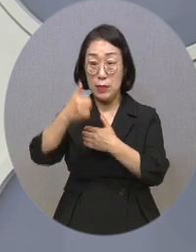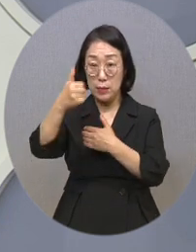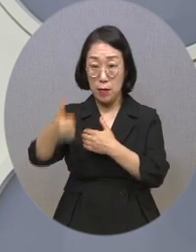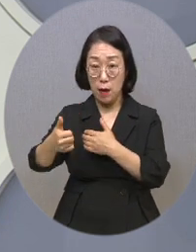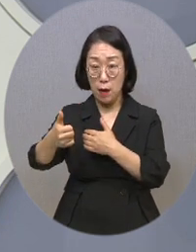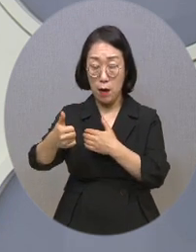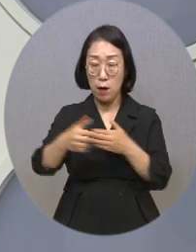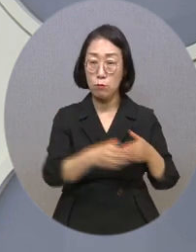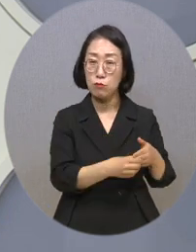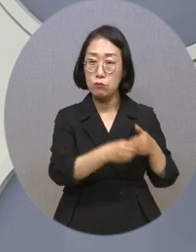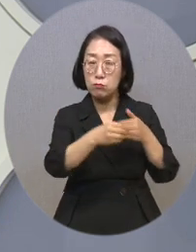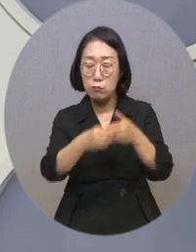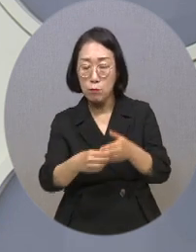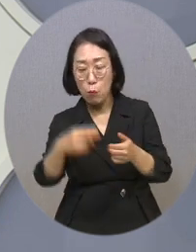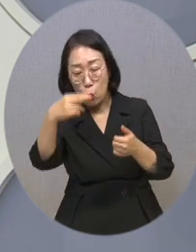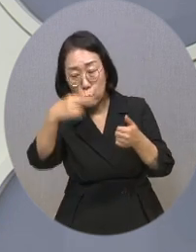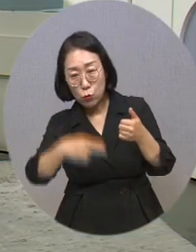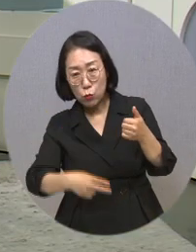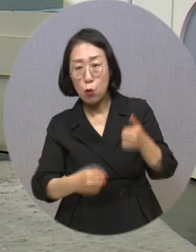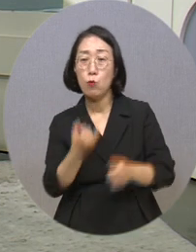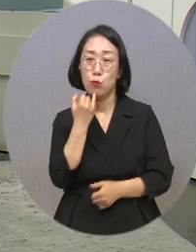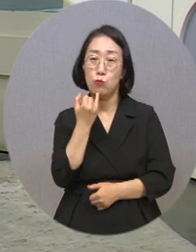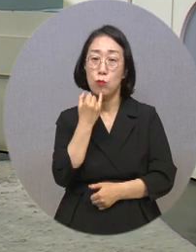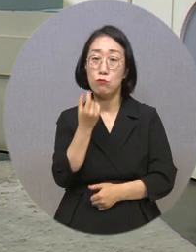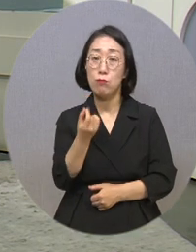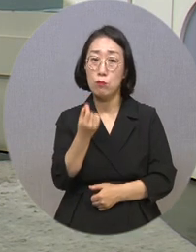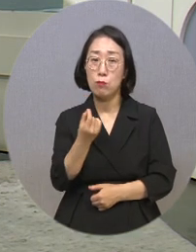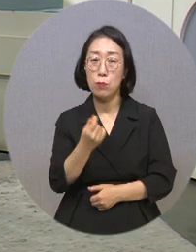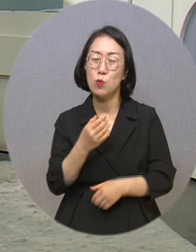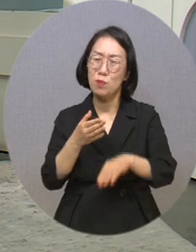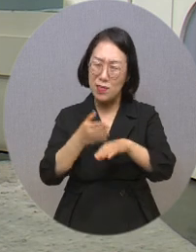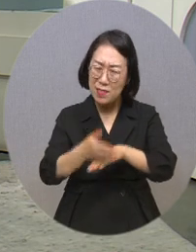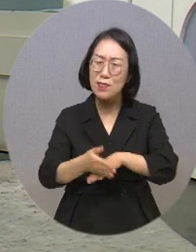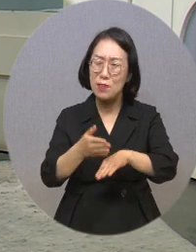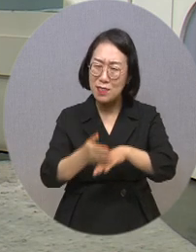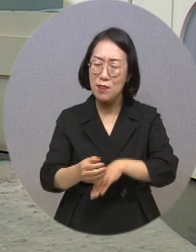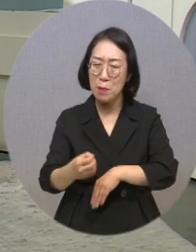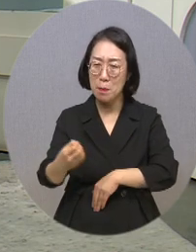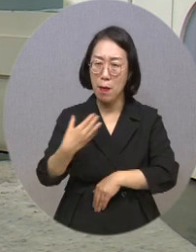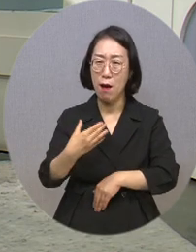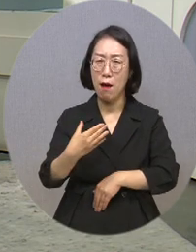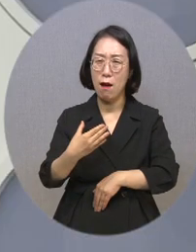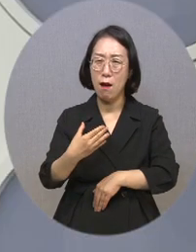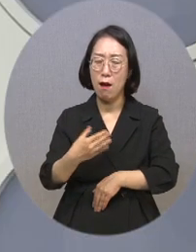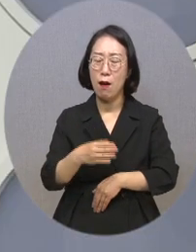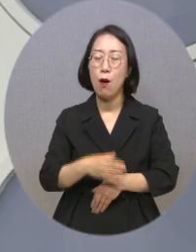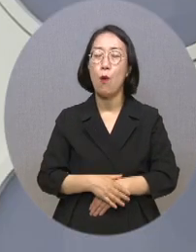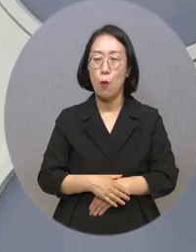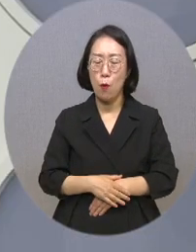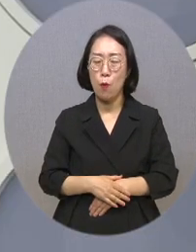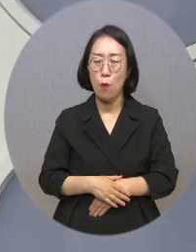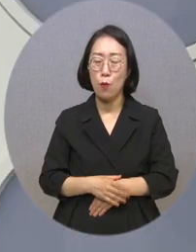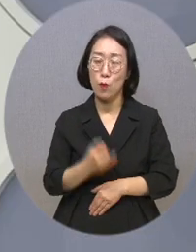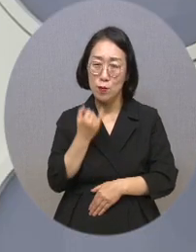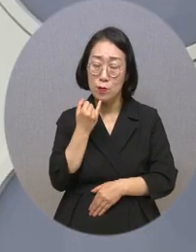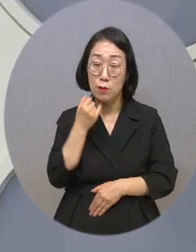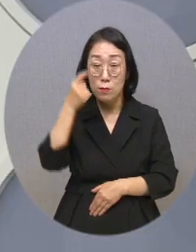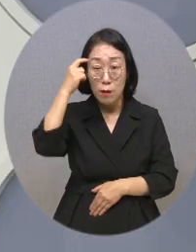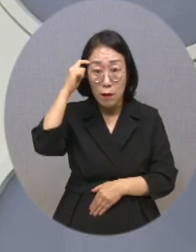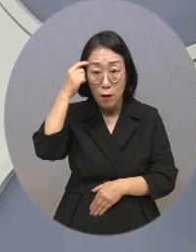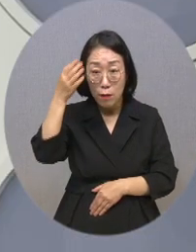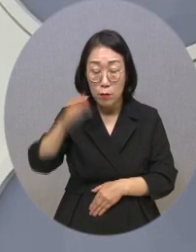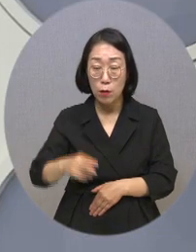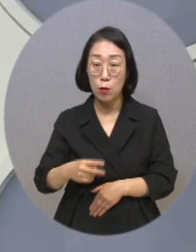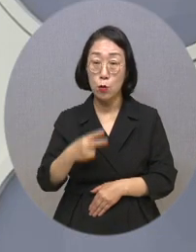데려가도 괜찮을 거라고 늦대는 거 아니냐 뭐 그래서 예. 그러면 얼마나 좋겠습니까? 라는 마음을 가지고 있었는데 한